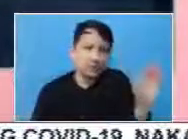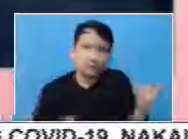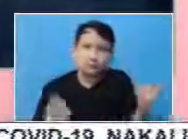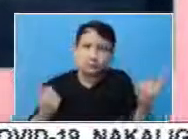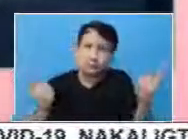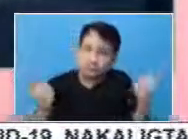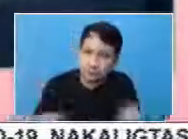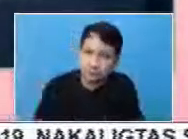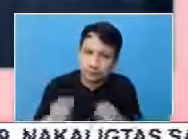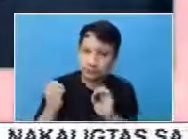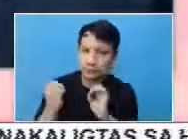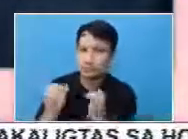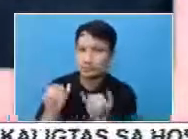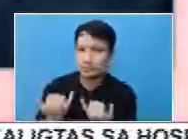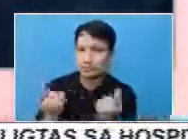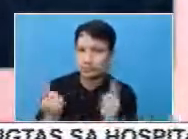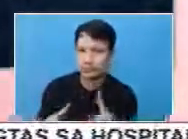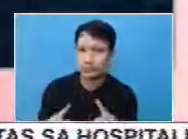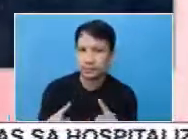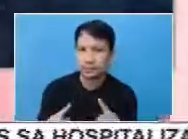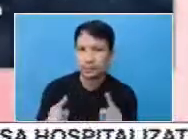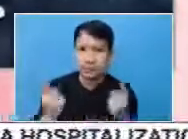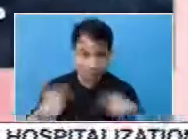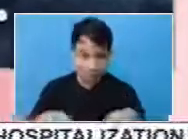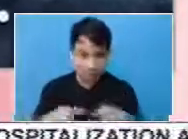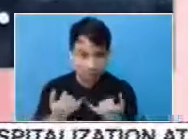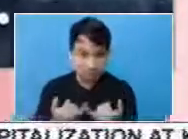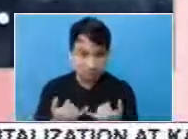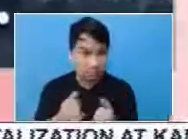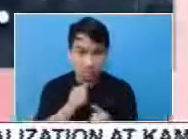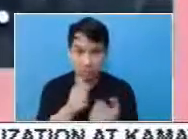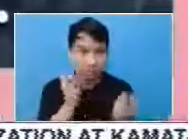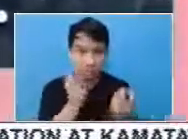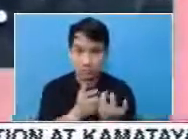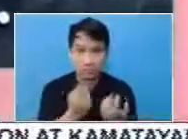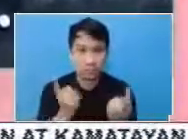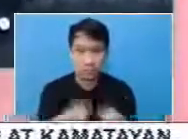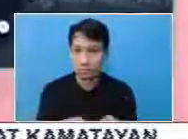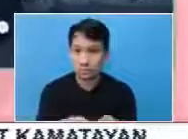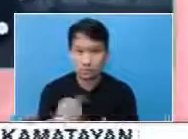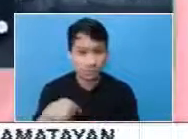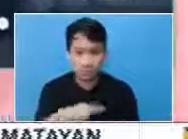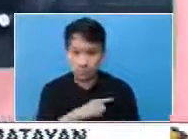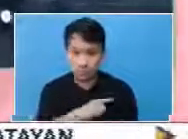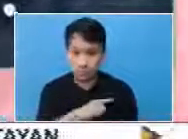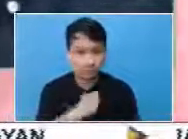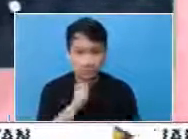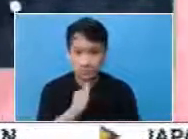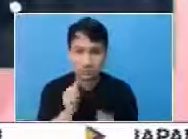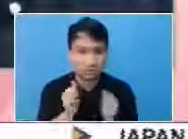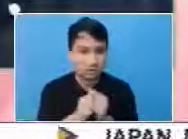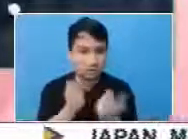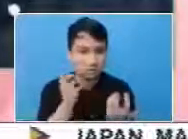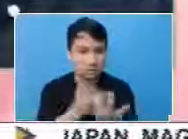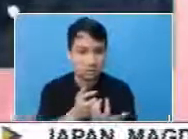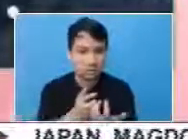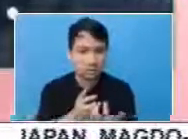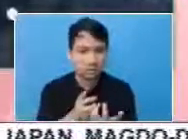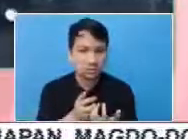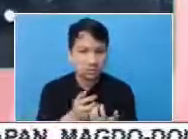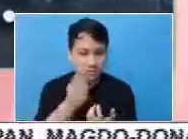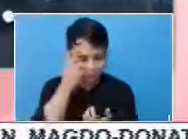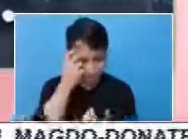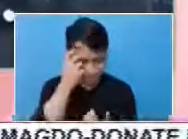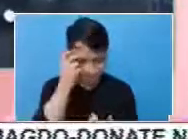may mga pangitain po kasi doon. Actually po, kinausap ko rin po yung kanyang may bahay na pulis din po natin. Tungkol po dito, baka po